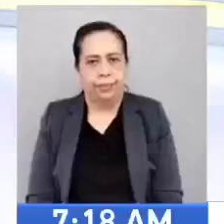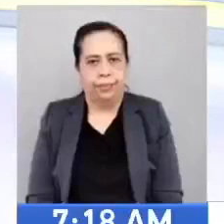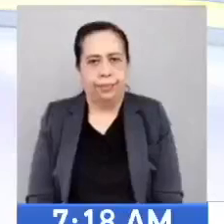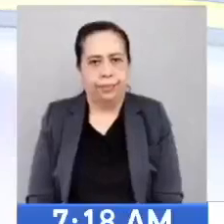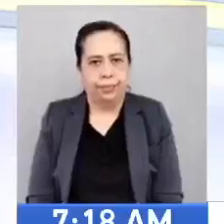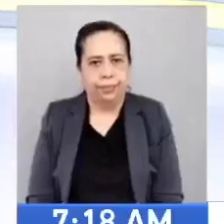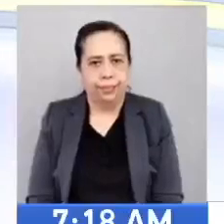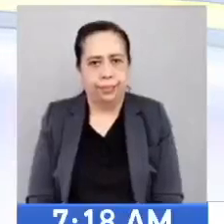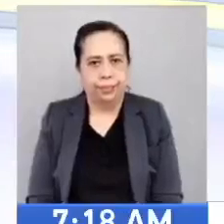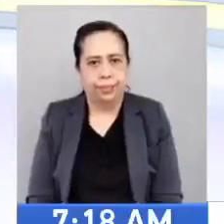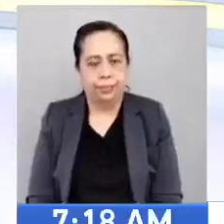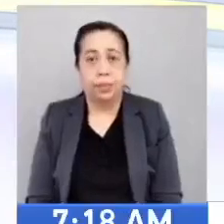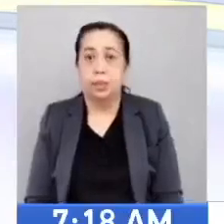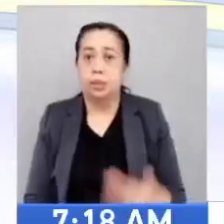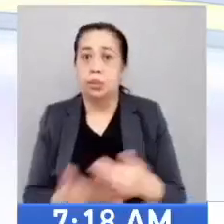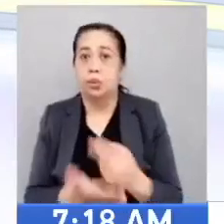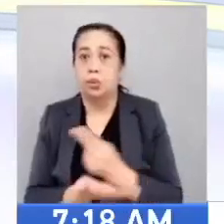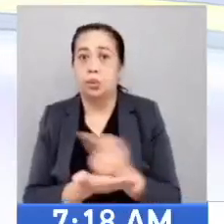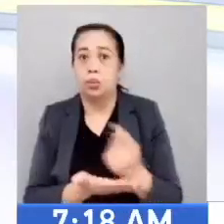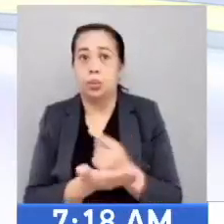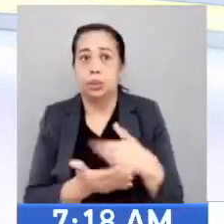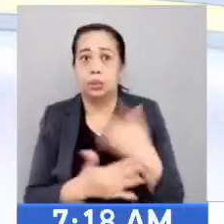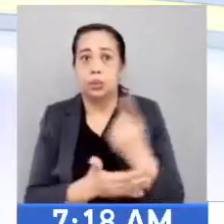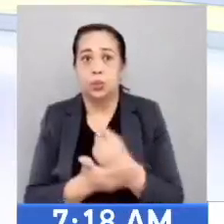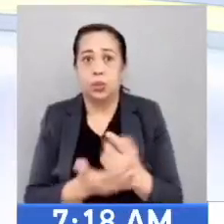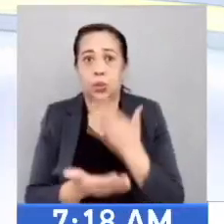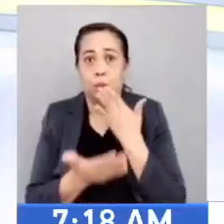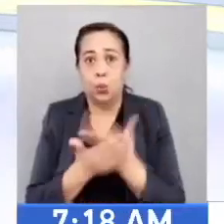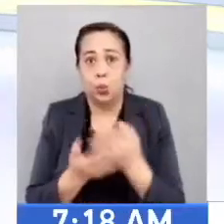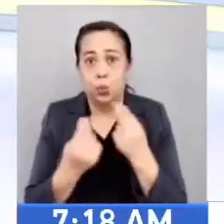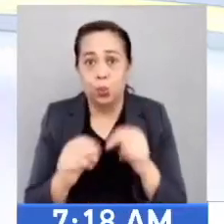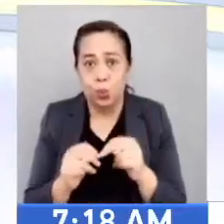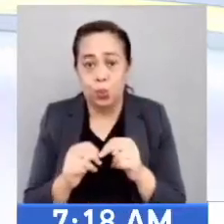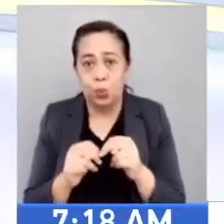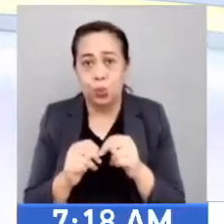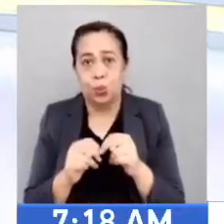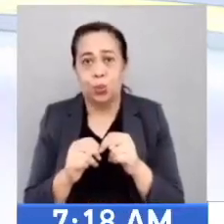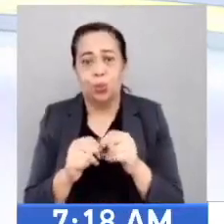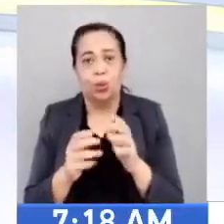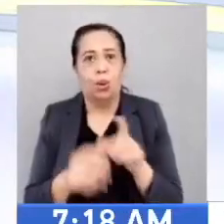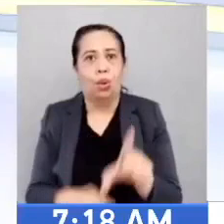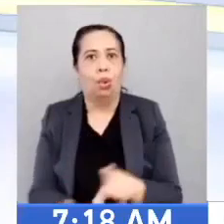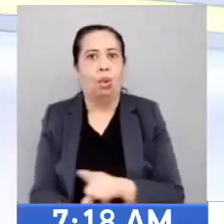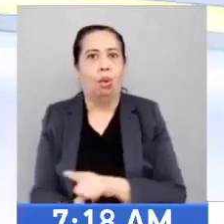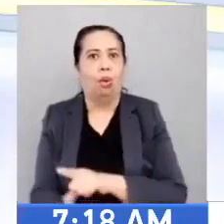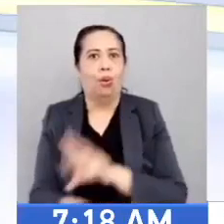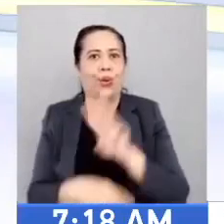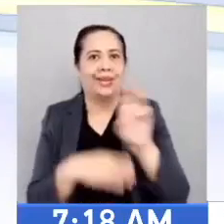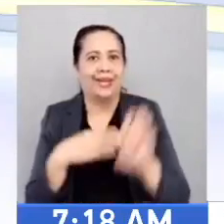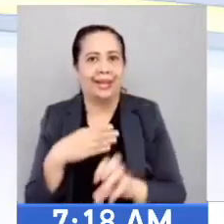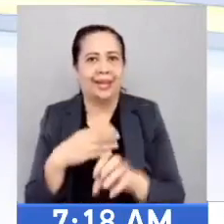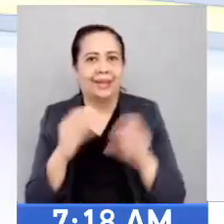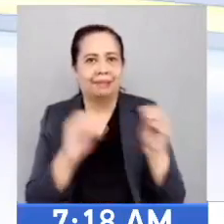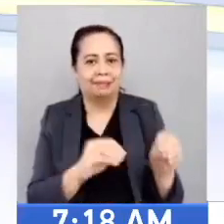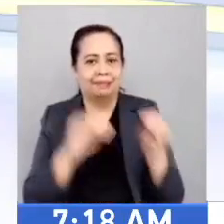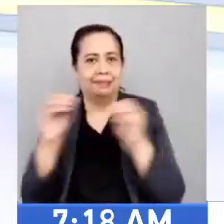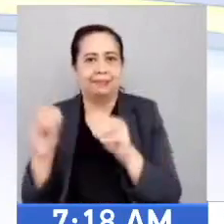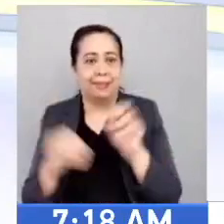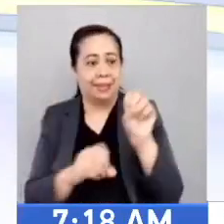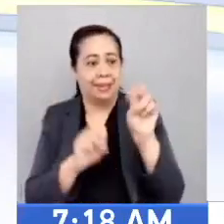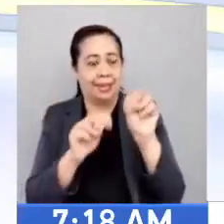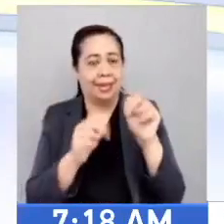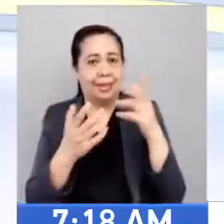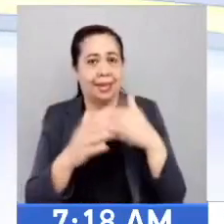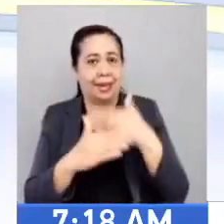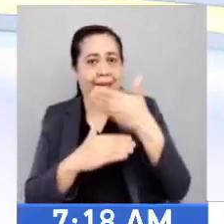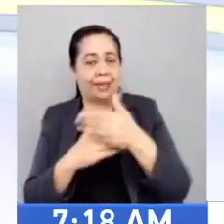Holy Week na sa susunod na linggo. Ang good news pa riyan, super long weekend. Dahil inilipat po sa Lunes, pagkatapos sa Mahal na Araw